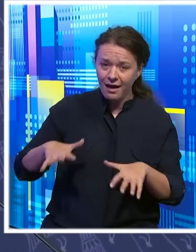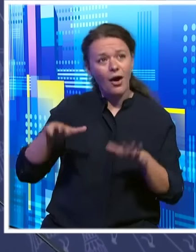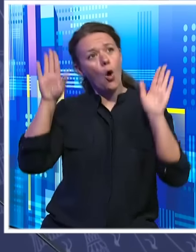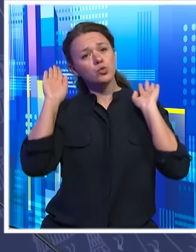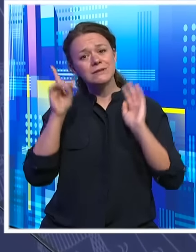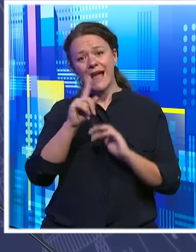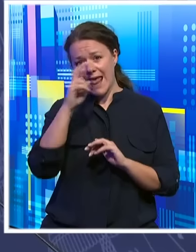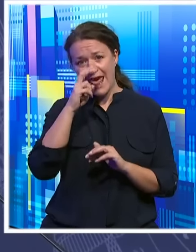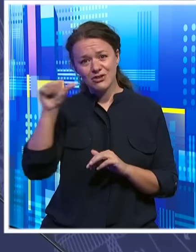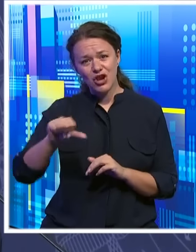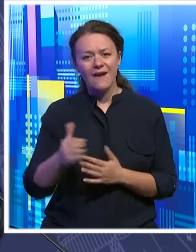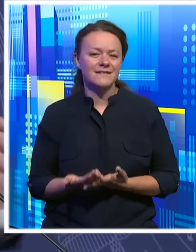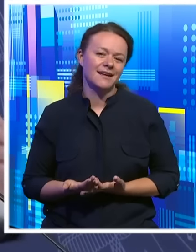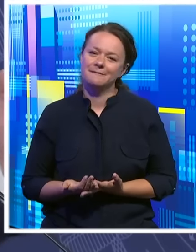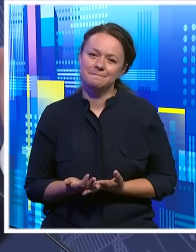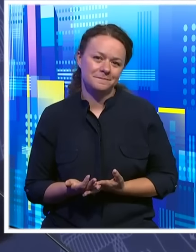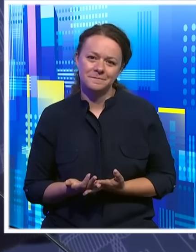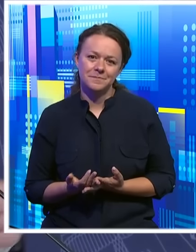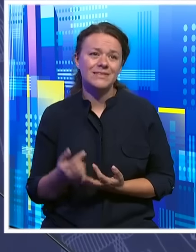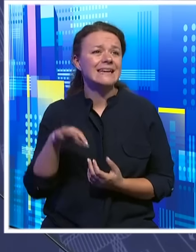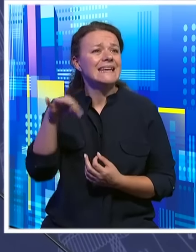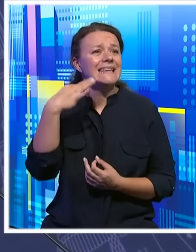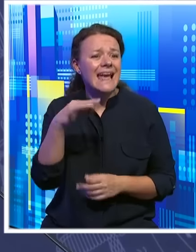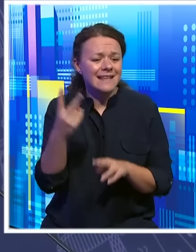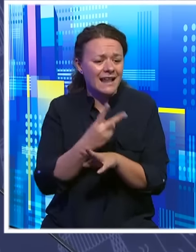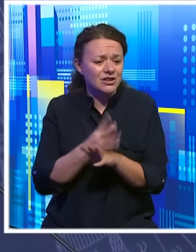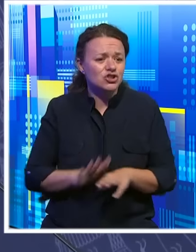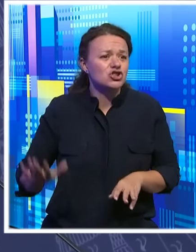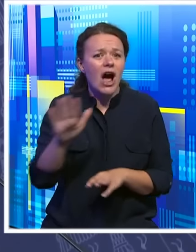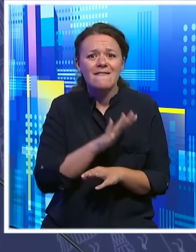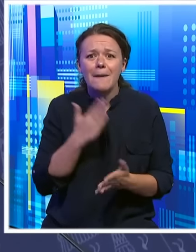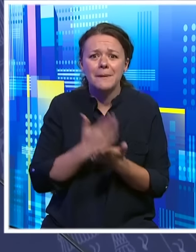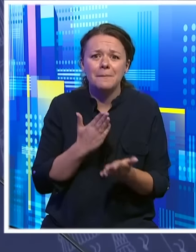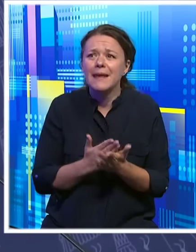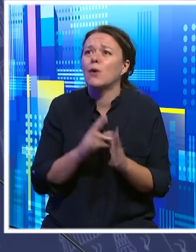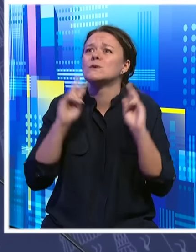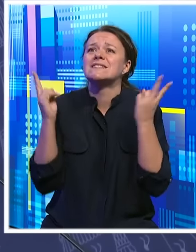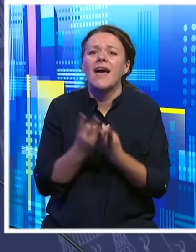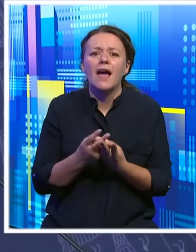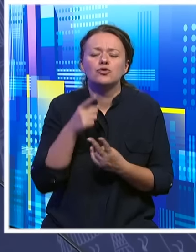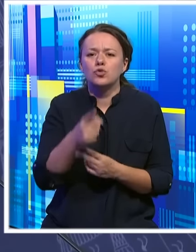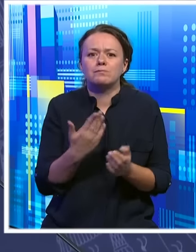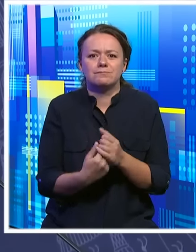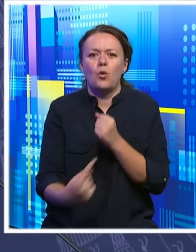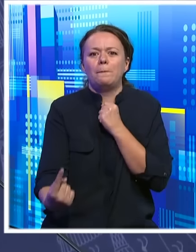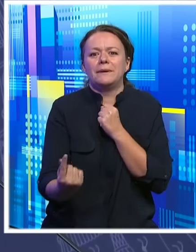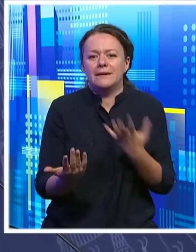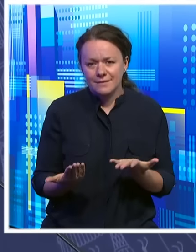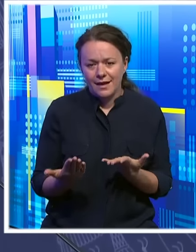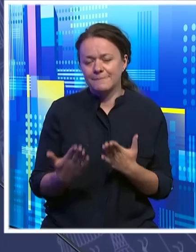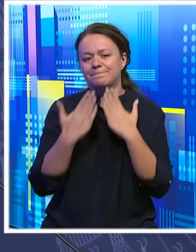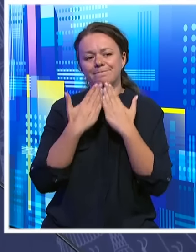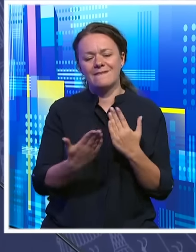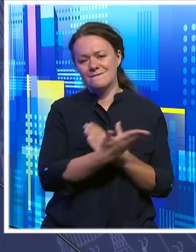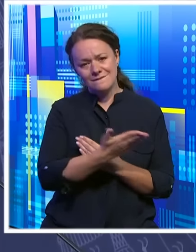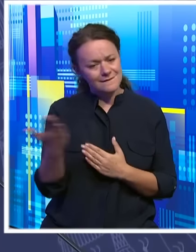na svetu koji bi se nečeka što mu donosi takvu vrstu komparativne prednosti odrekao. Hvala ljudima na svakoj vrsti